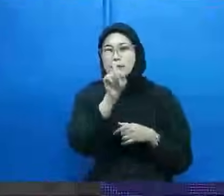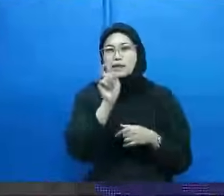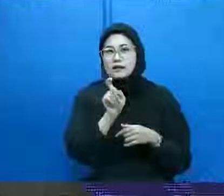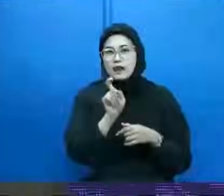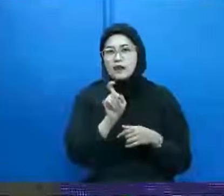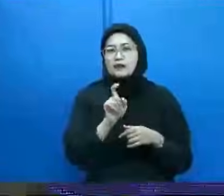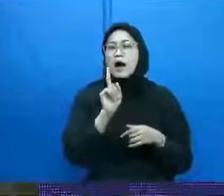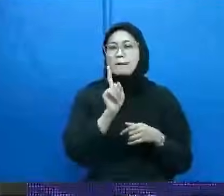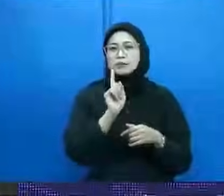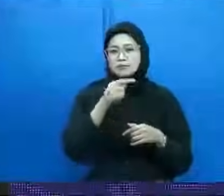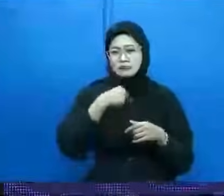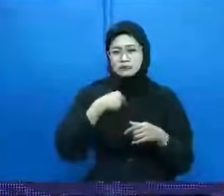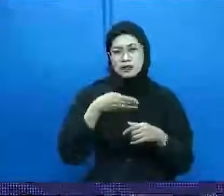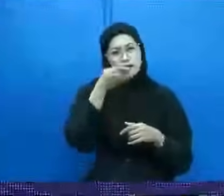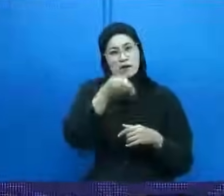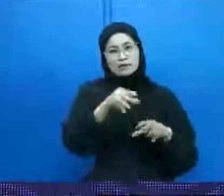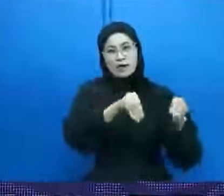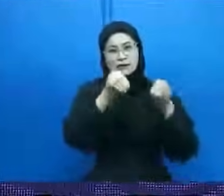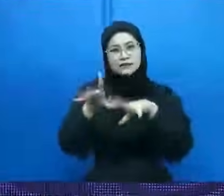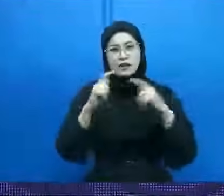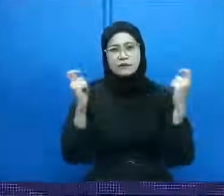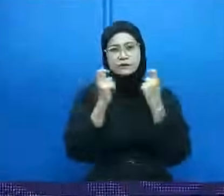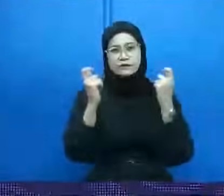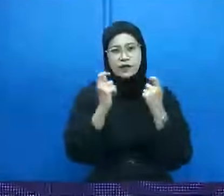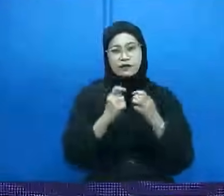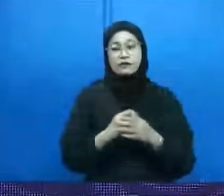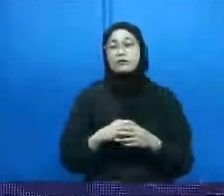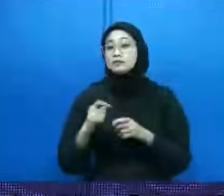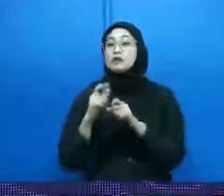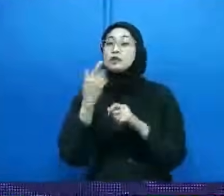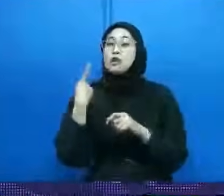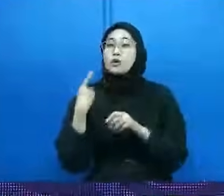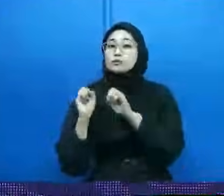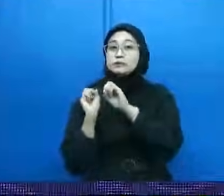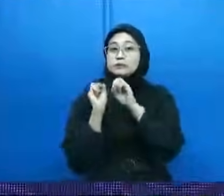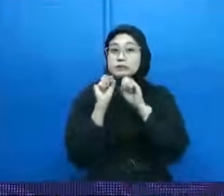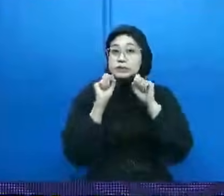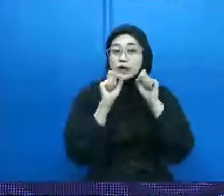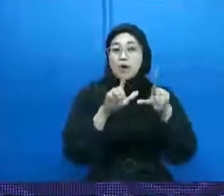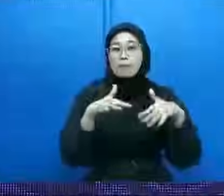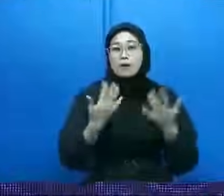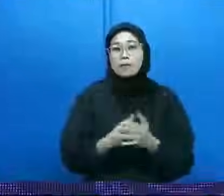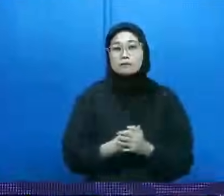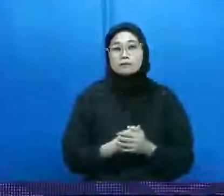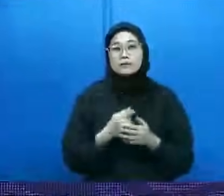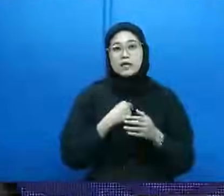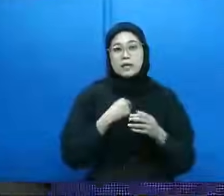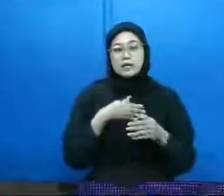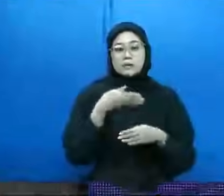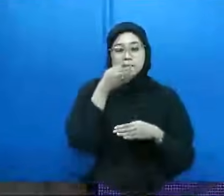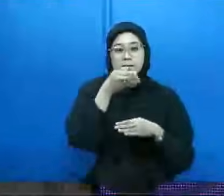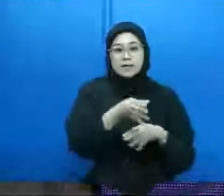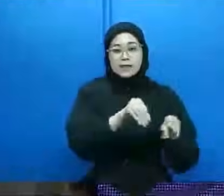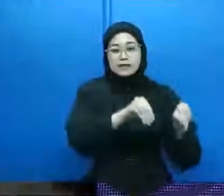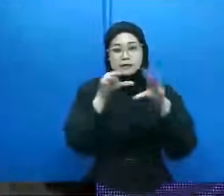Hijrah Fest, katakan kepadanya, saya datang ke Hijrah Fest untuk mengamalkan dua ajaran